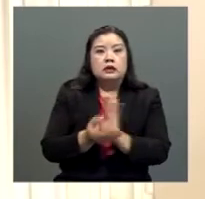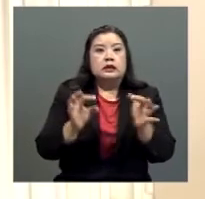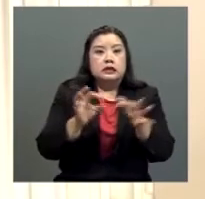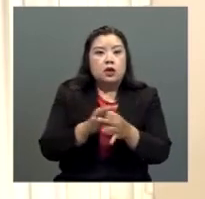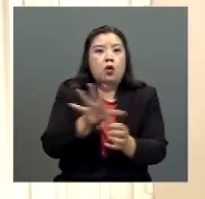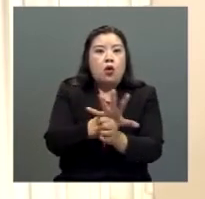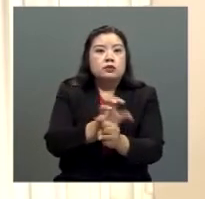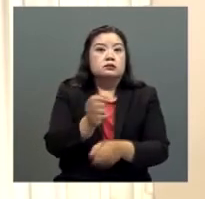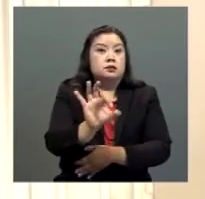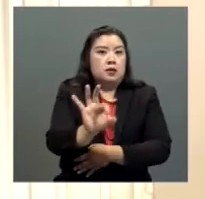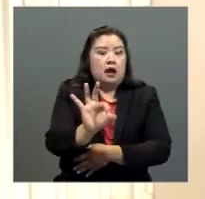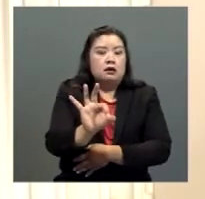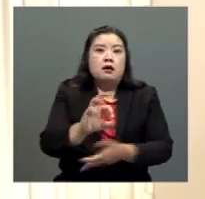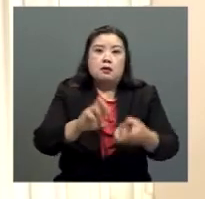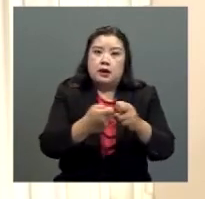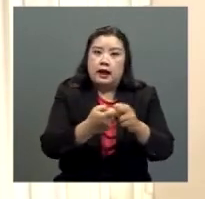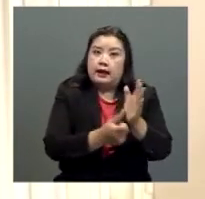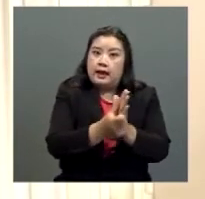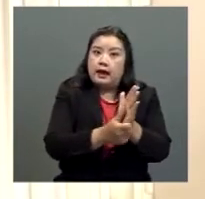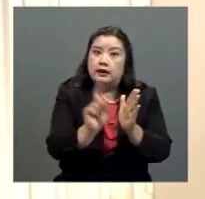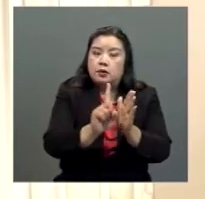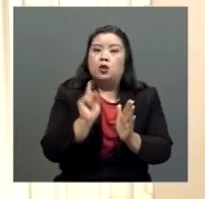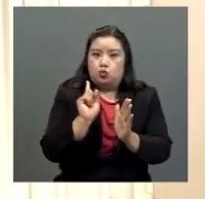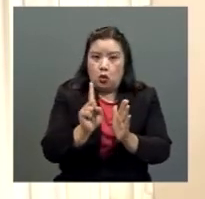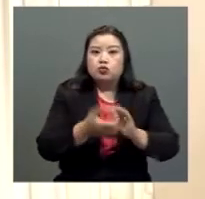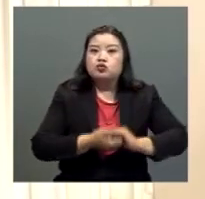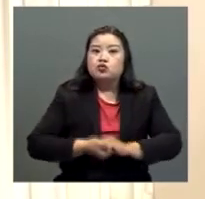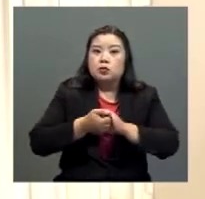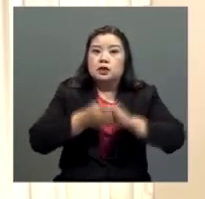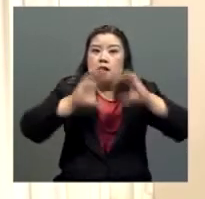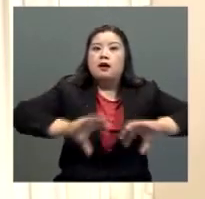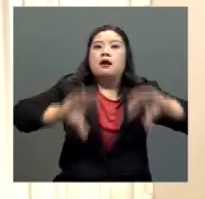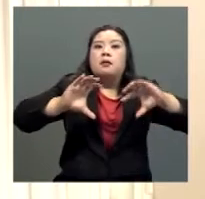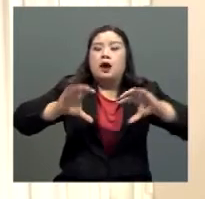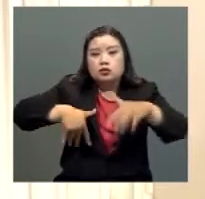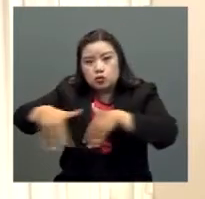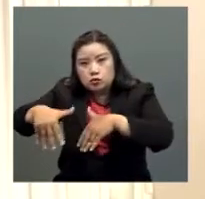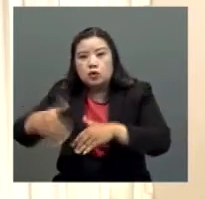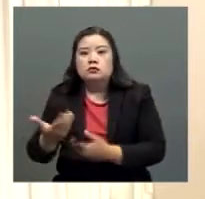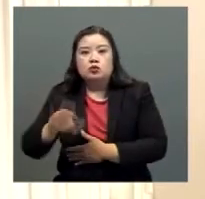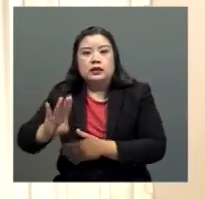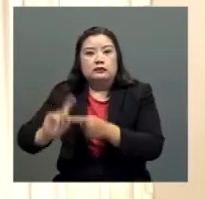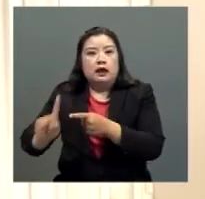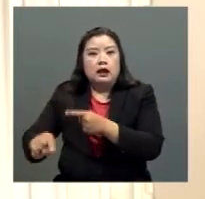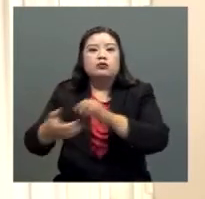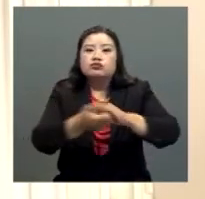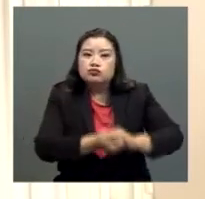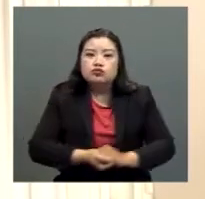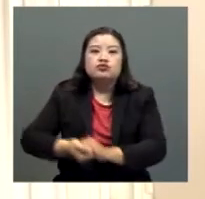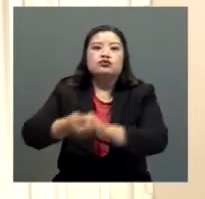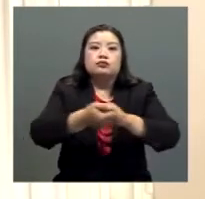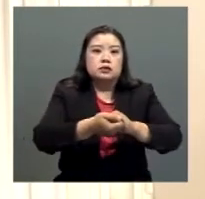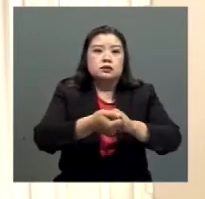ควิด-19 นั้นจะแก้ไขได้ก็ด้วยความร่วมมือระหว่างรัฐบาลกับภาคส่วนต่างๆและเราคงต้องยอม